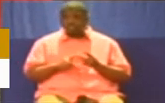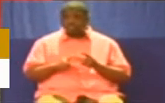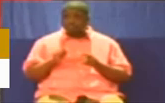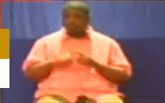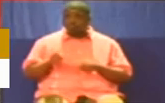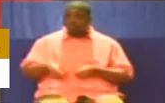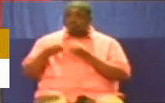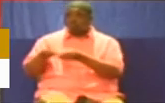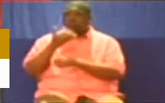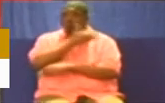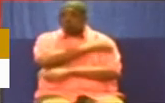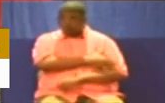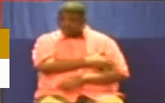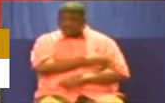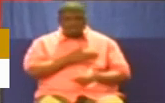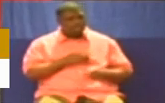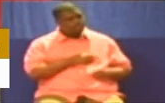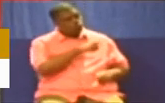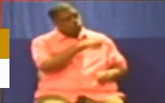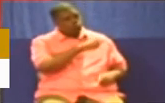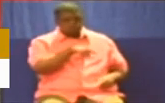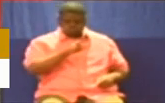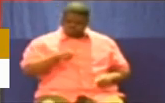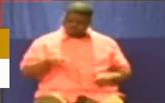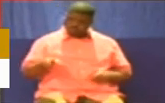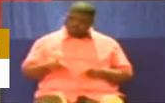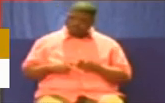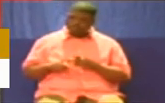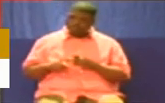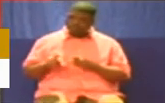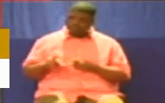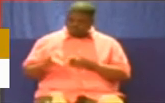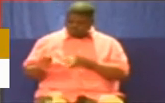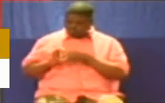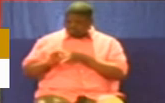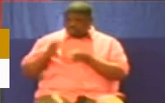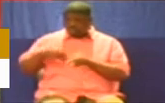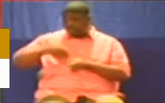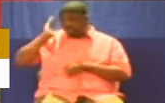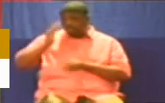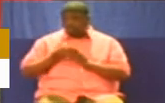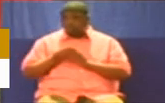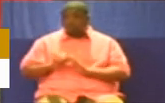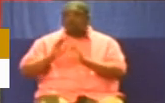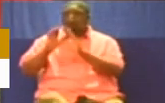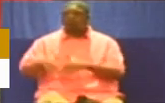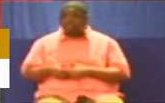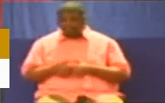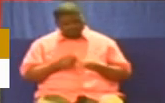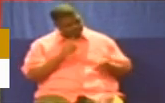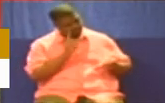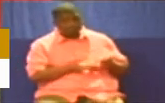huduma kwa wananchi ambao wanahusiana na serikali pamoja na bunge, lakini